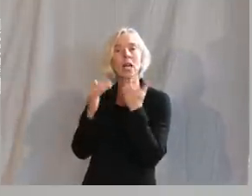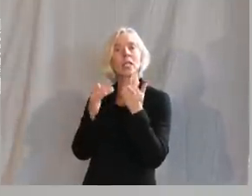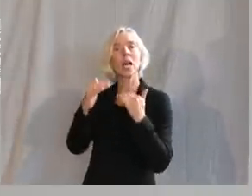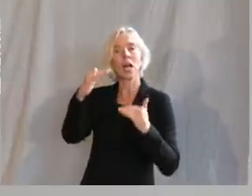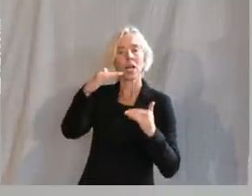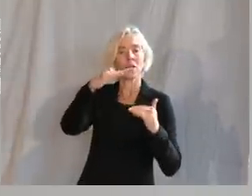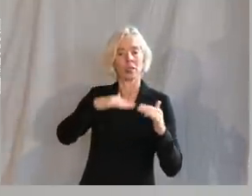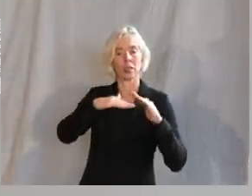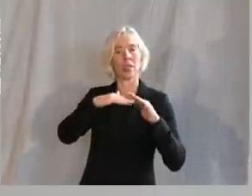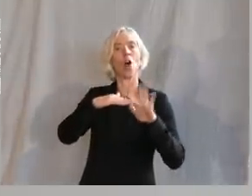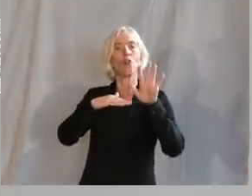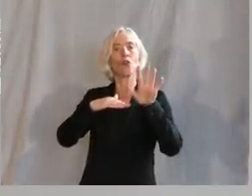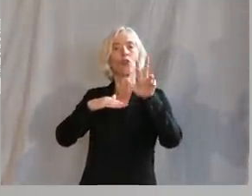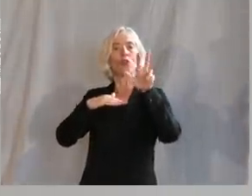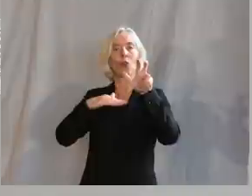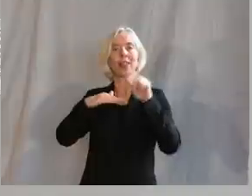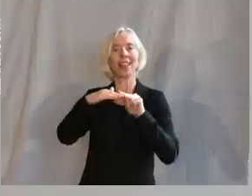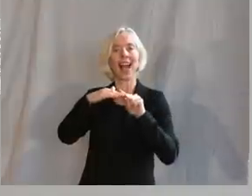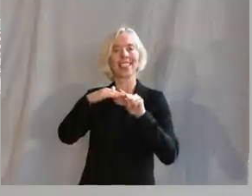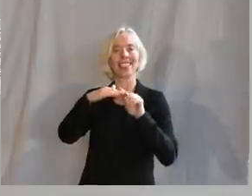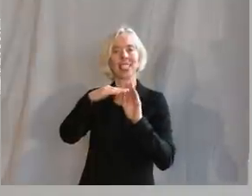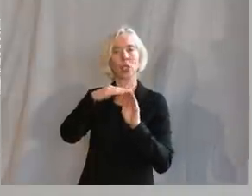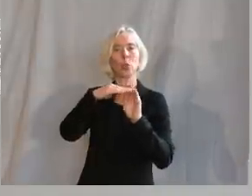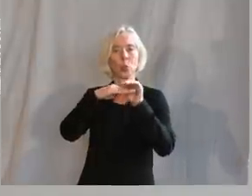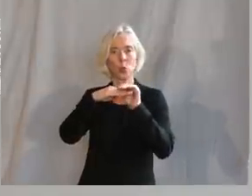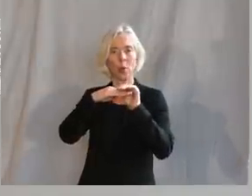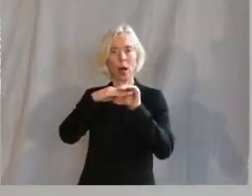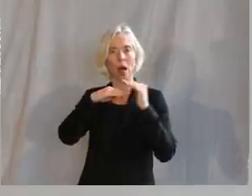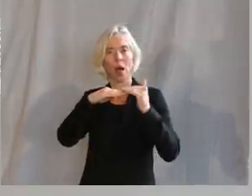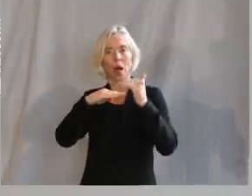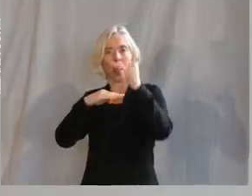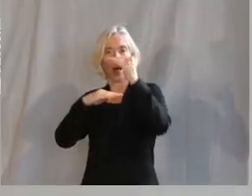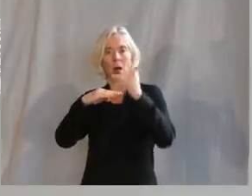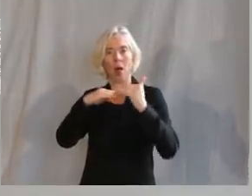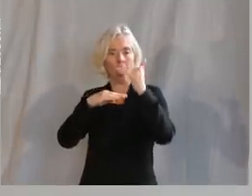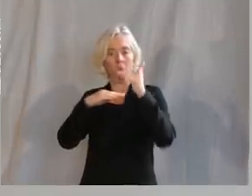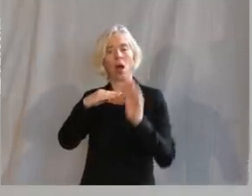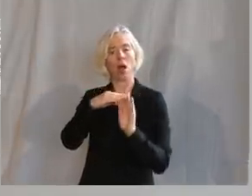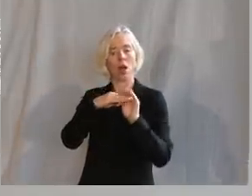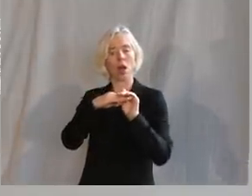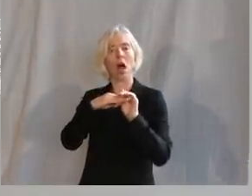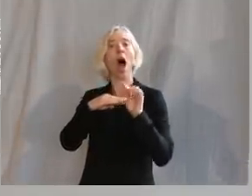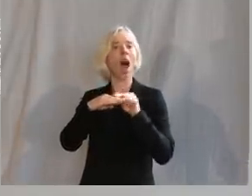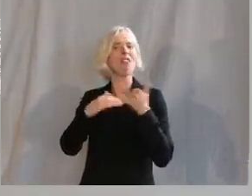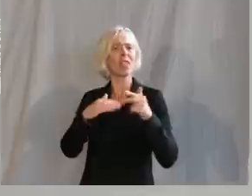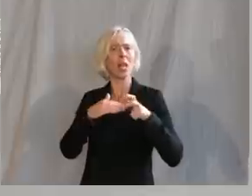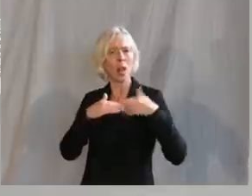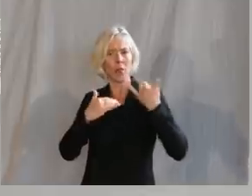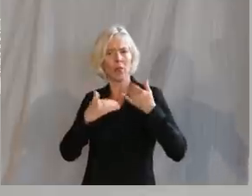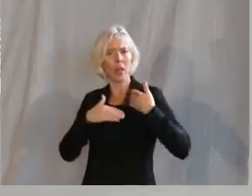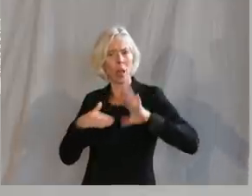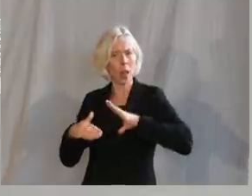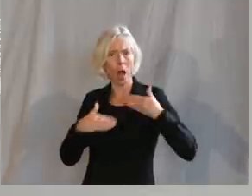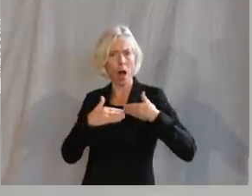wieder zurückgenommen, wenn man sich den 35 wieder annähert oder die gelten auch erstmal nur für 7 Tage oder... Nee, die gelten jetzt erstmal so lange, wie